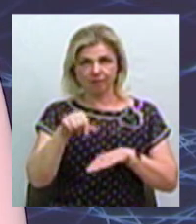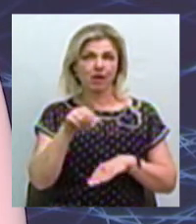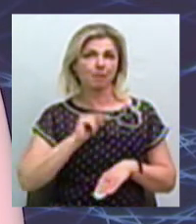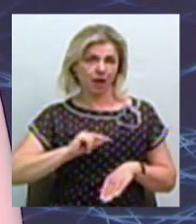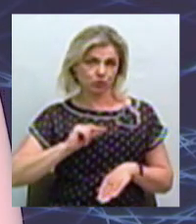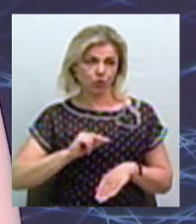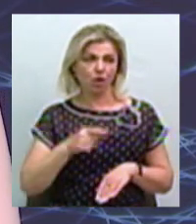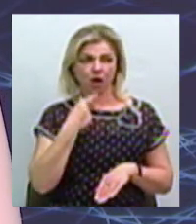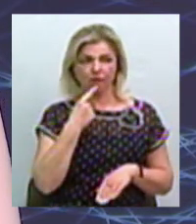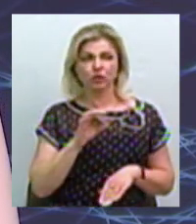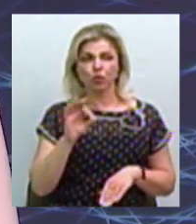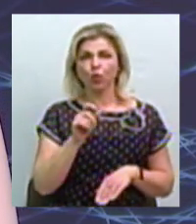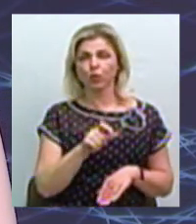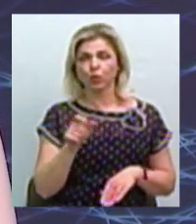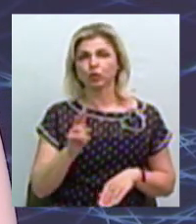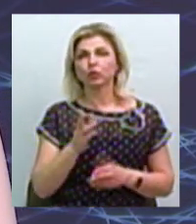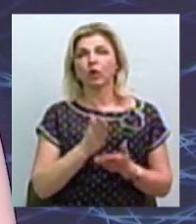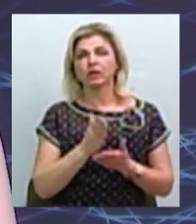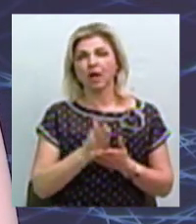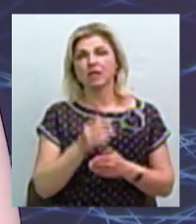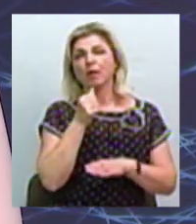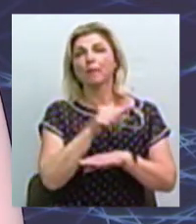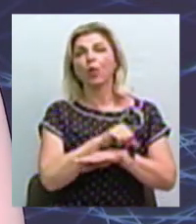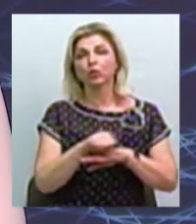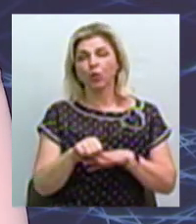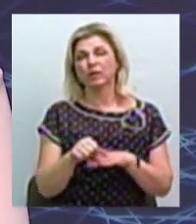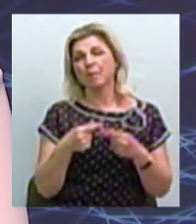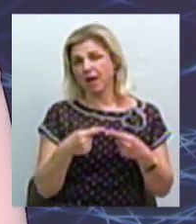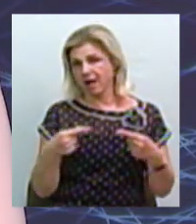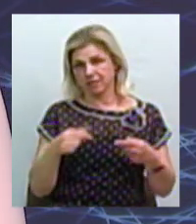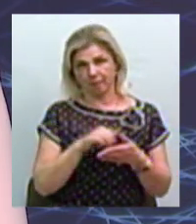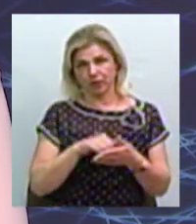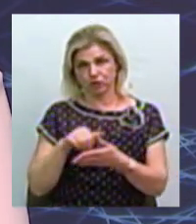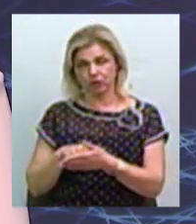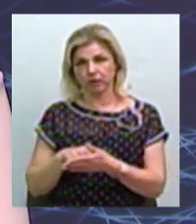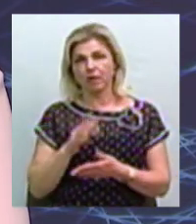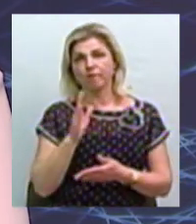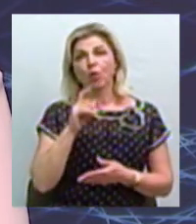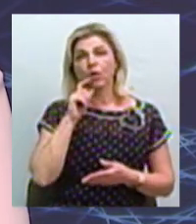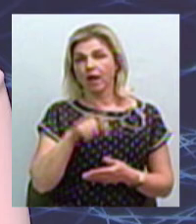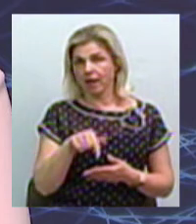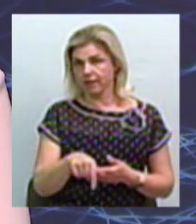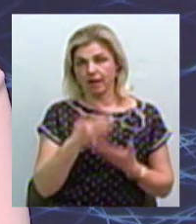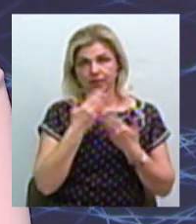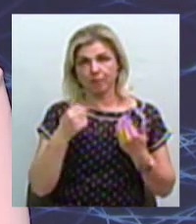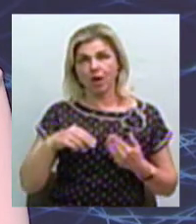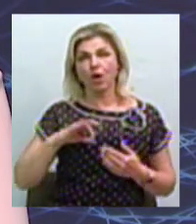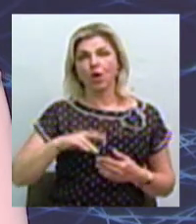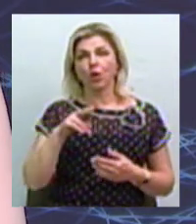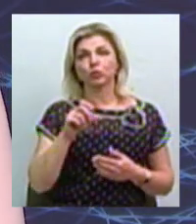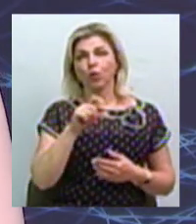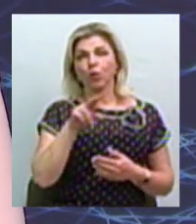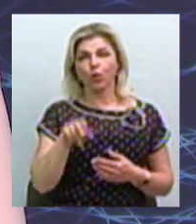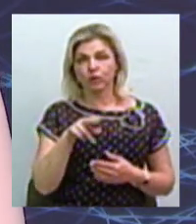які перебувають за кордоном з певних причин. Немає в Україні доходу, ми не маємо